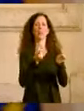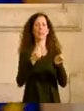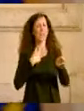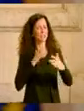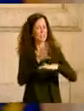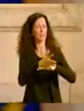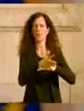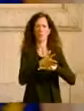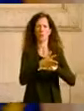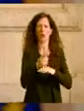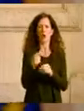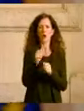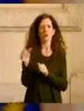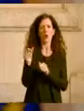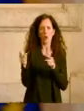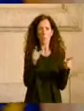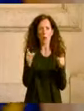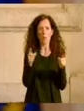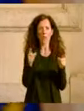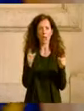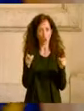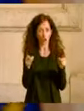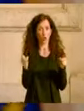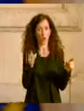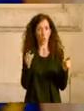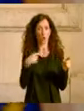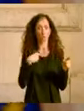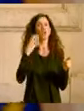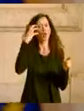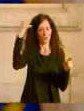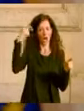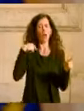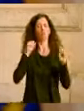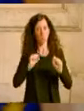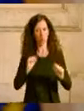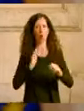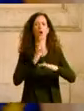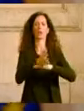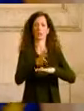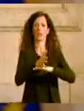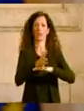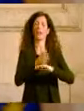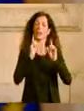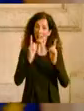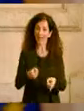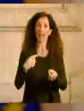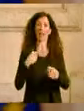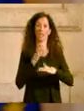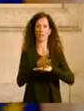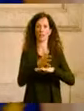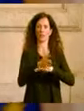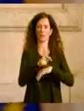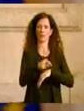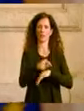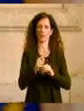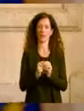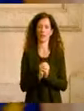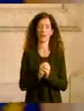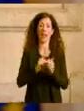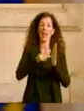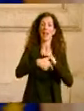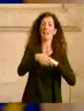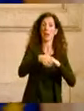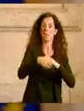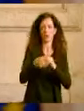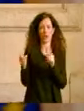per un periodo transitorio lo Stato può e deve intervenire. E d'altra parte questo famoso temporary